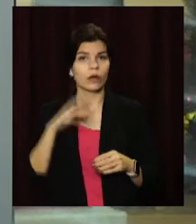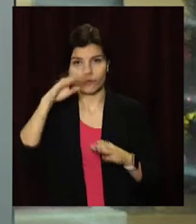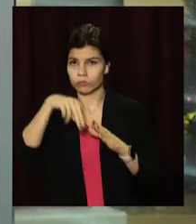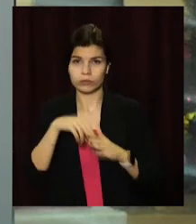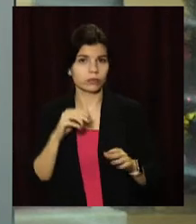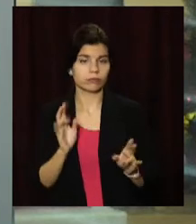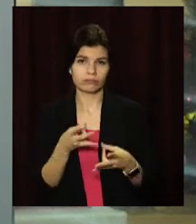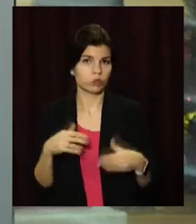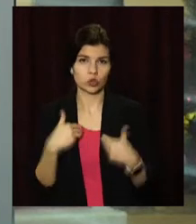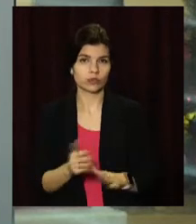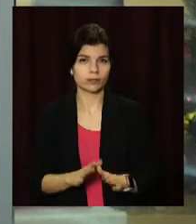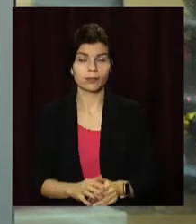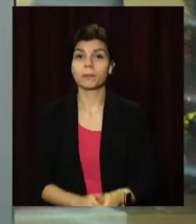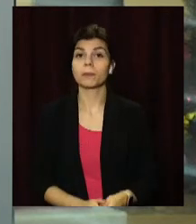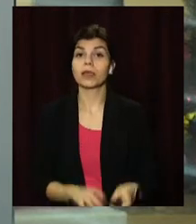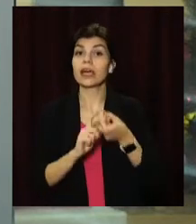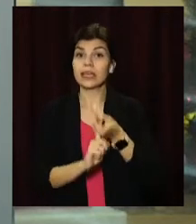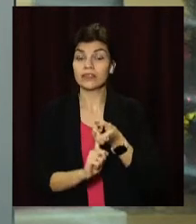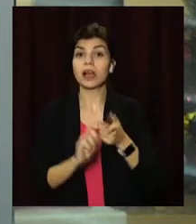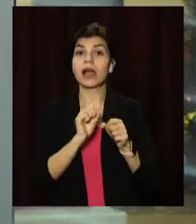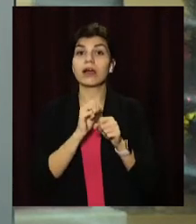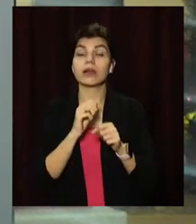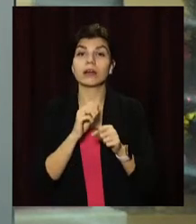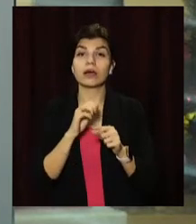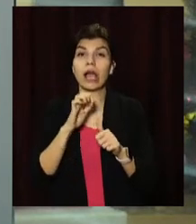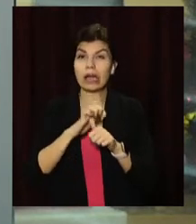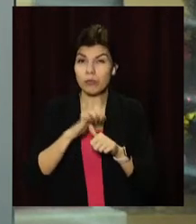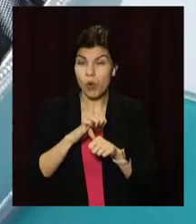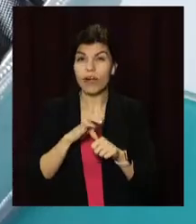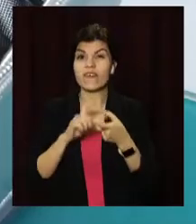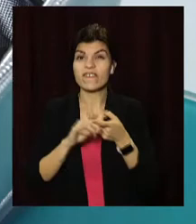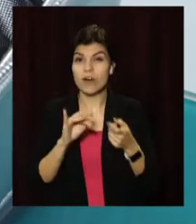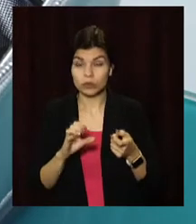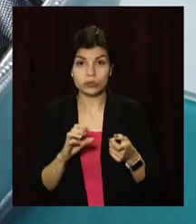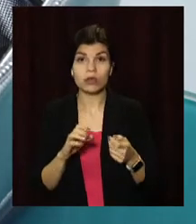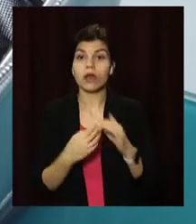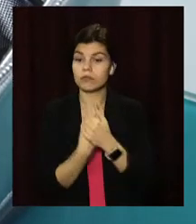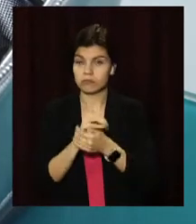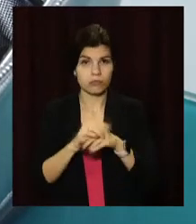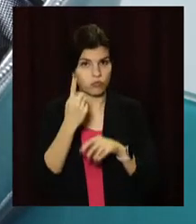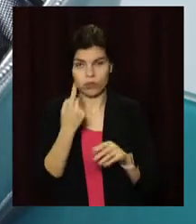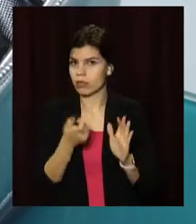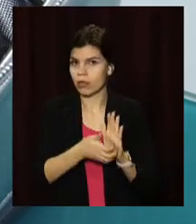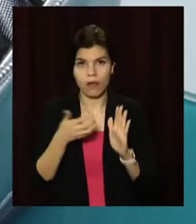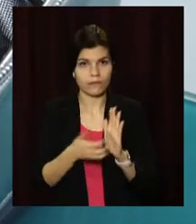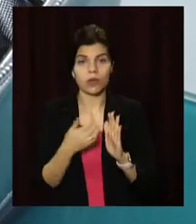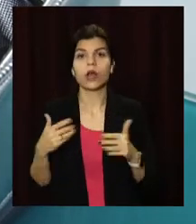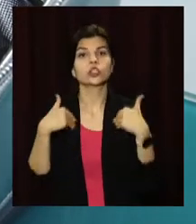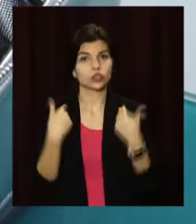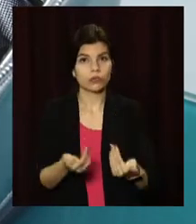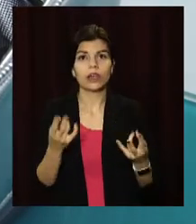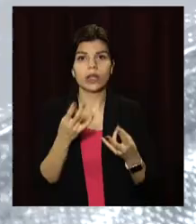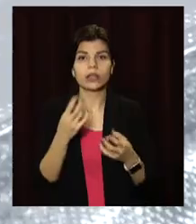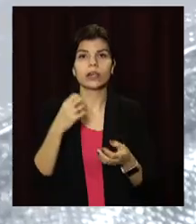Щоб вберегтися від цього, миття рук недостатньо, кажуть експерти. І радять використовувати ультрафіолетові стерилізатори,